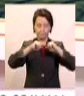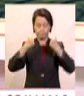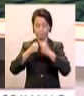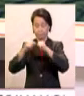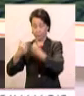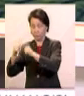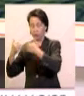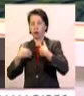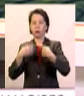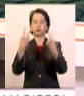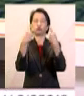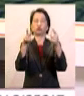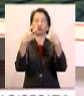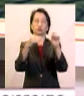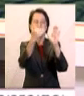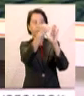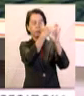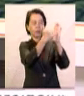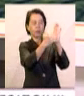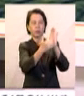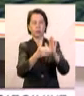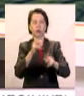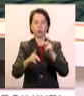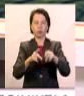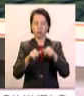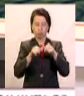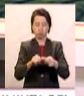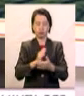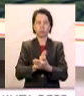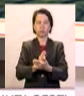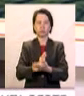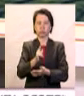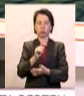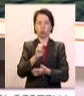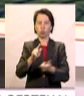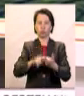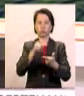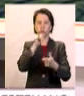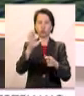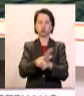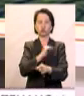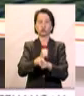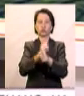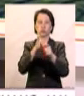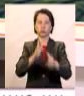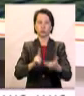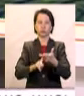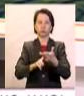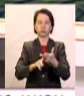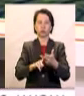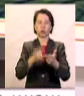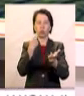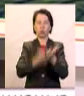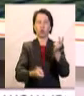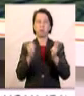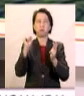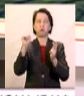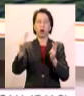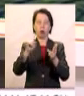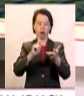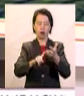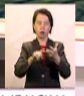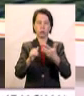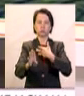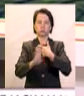mengandungi 12 usul, antaranya pendudukan sementara tol, kekurangan tenaga kerja dan kos input yang meningkat